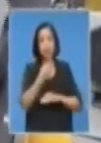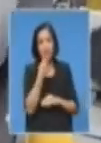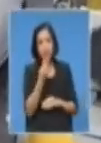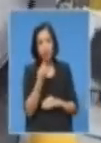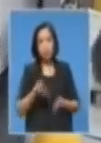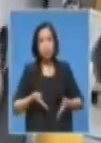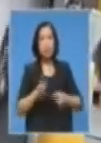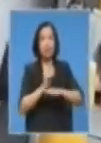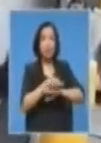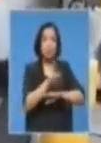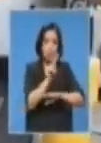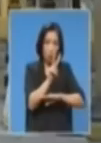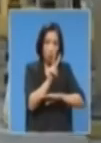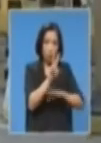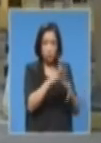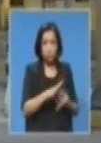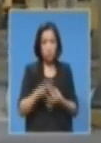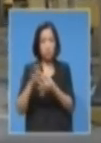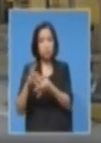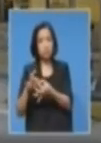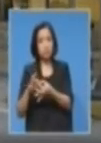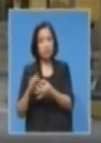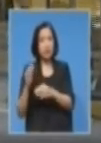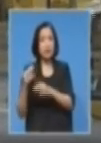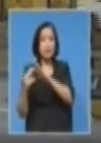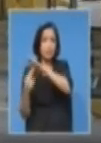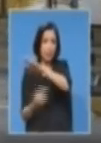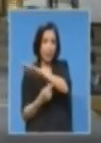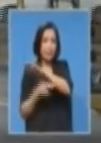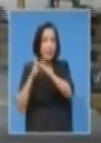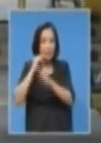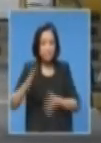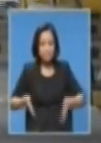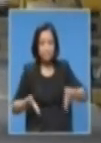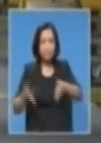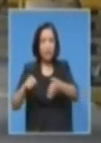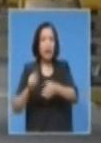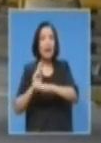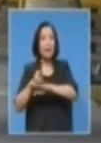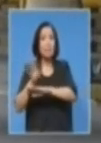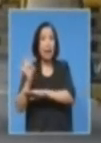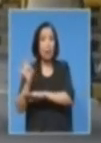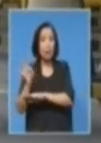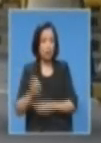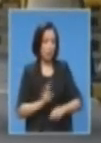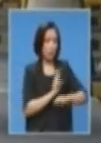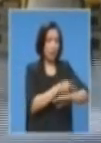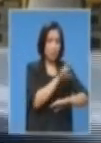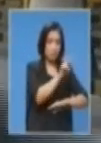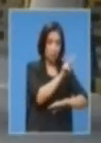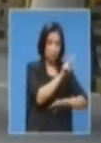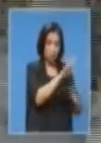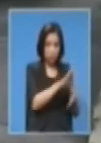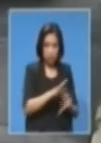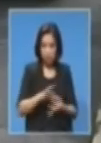างถนนพระราม2นะครับเชื่อมต่อกับสะพานข้ามแม่น้ำเจ้าพระยาพระราม9ตรงนี้ขณะนี้ก็ทำการศึกษาออกแบบนะครับ